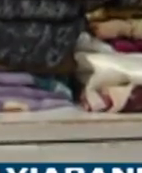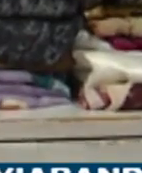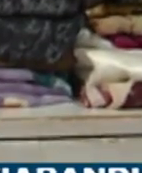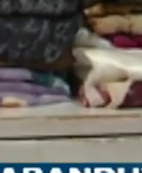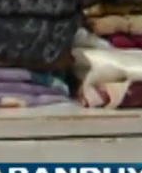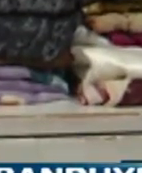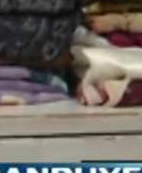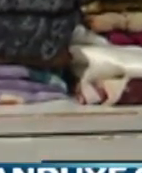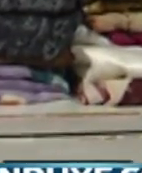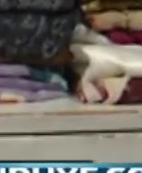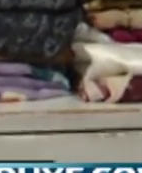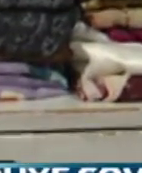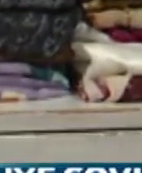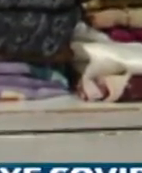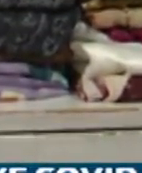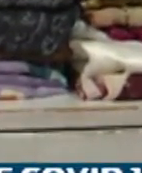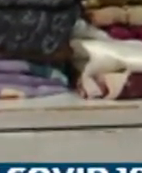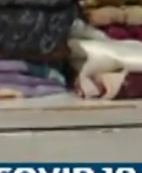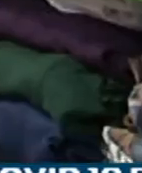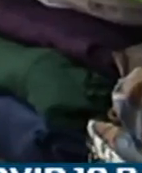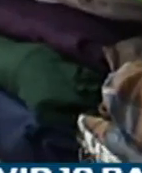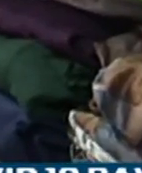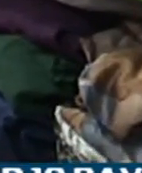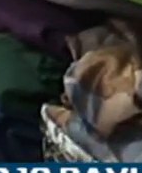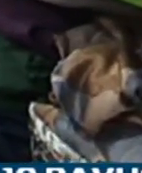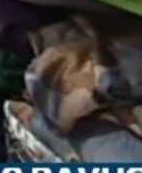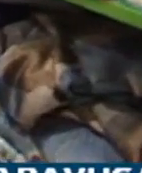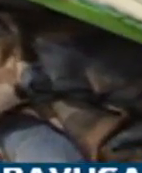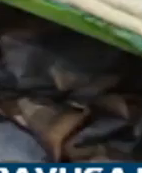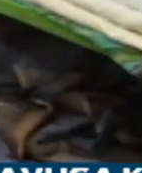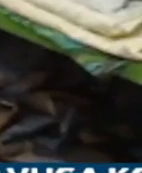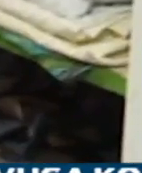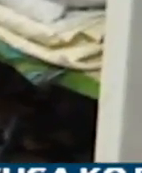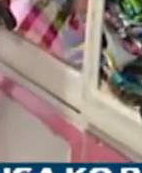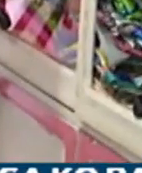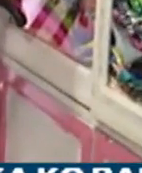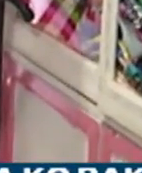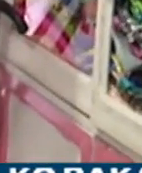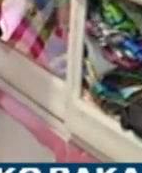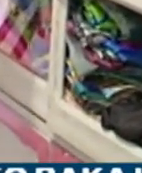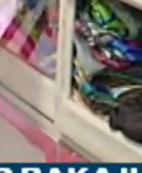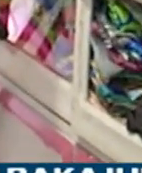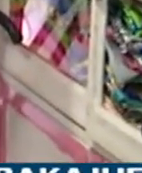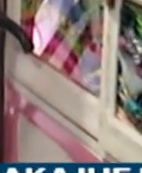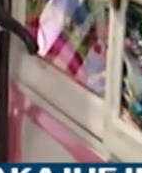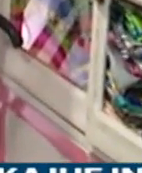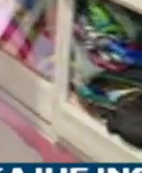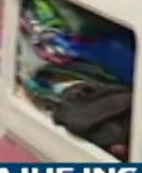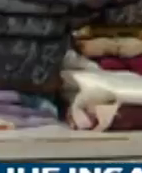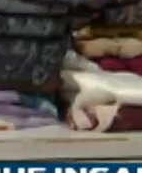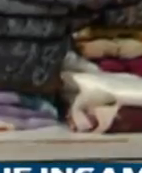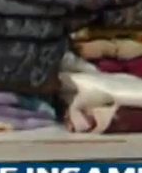COVID, ubu turabona yongeye kugaruka yabaye nyinshi. Alphonsine Mutumwinka acuruza imyenda y'abageni mu isoko rya